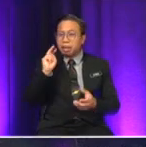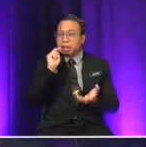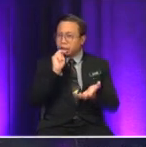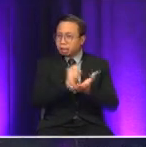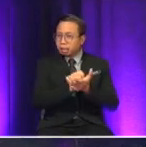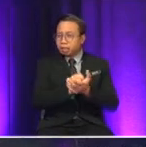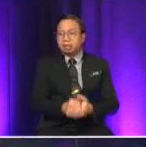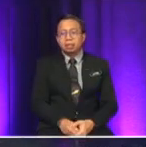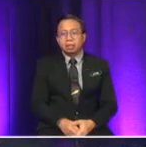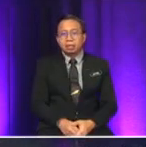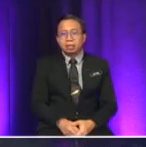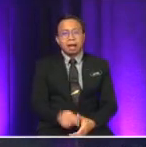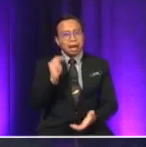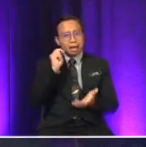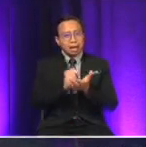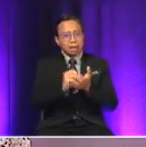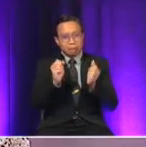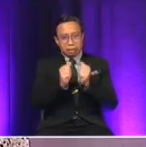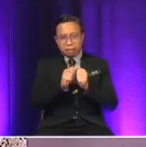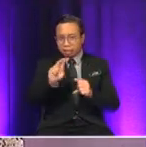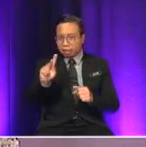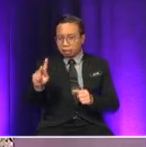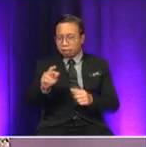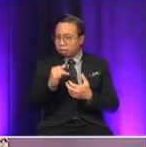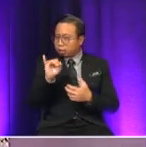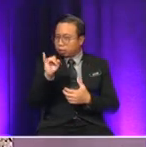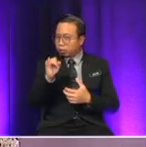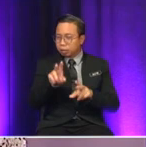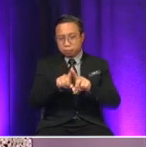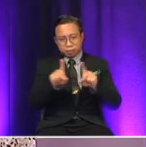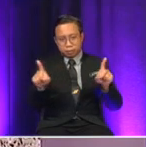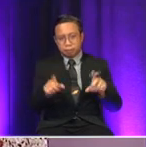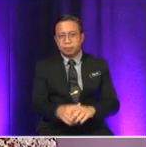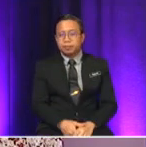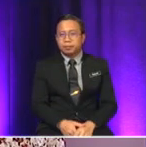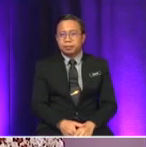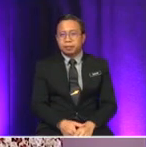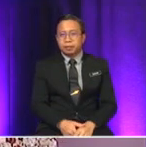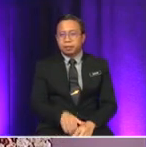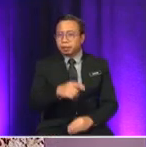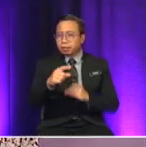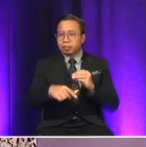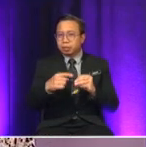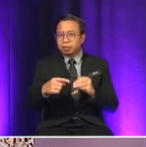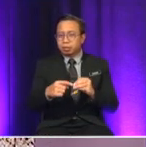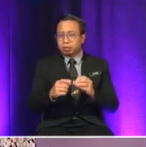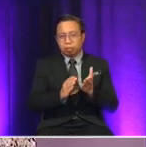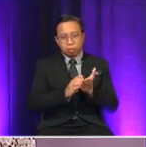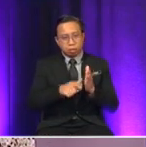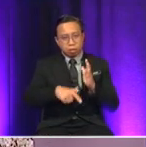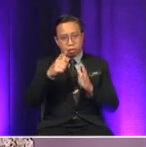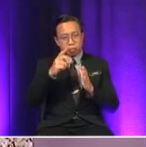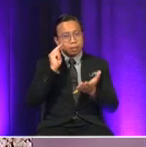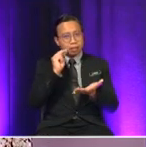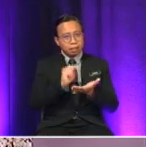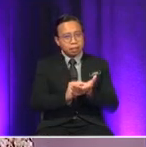Okey, sebenarnya nakal dengan kanak-kanak ni memang tak boleh dipisahkan tau. Cuma bila kalau terlebih nakal tu sebenarnya